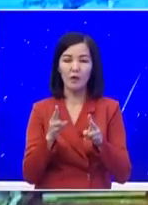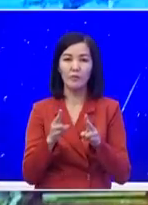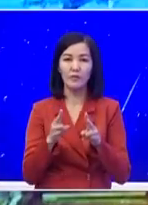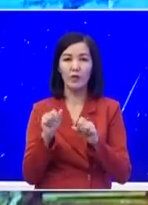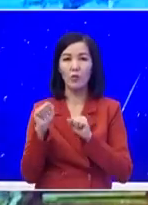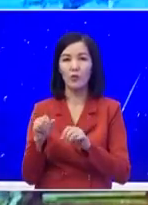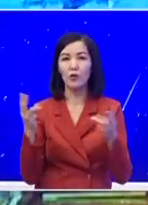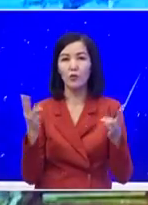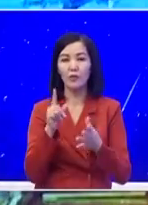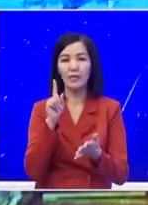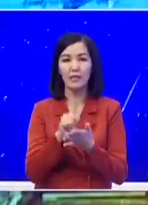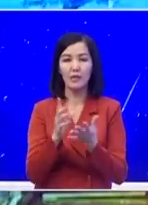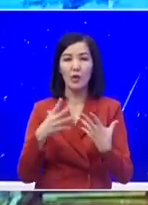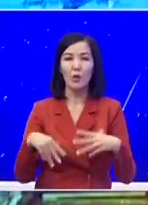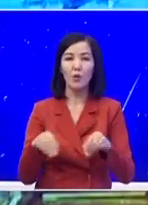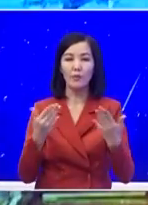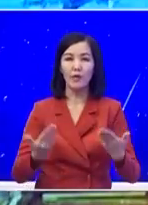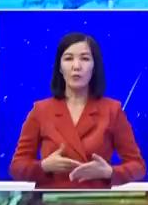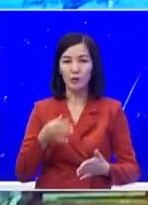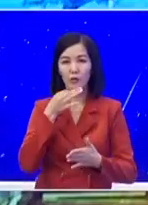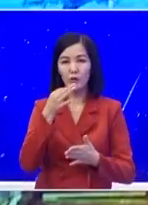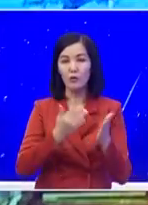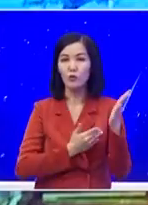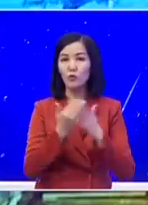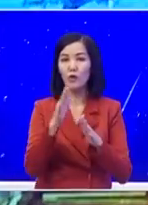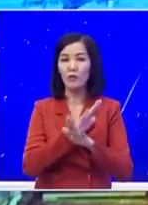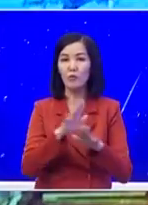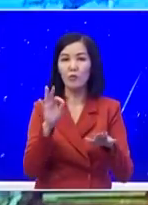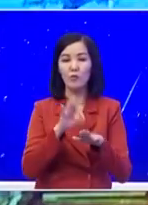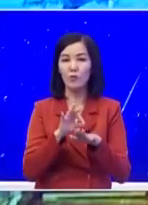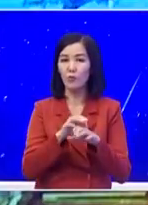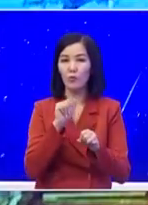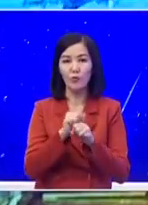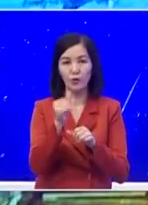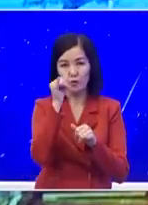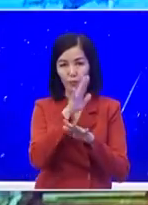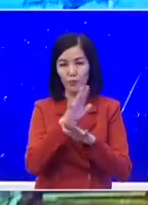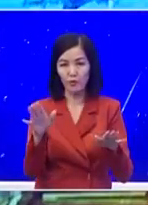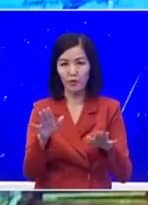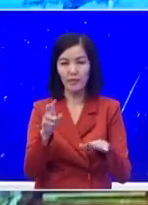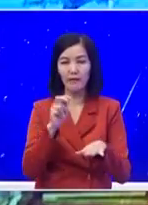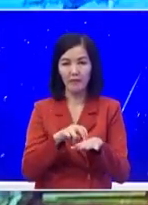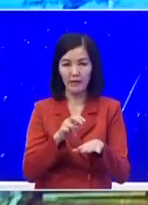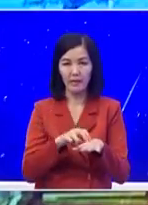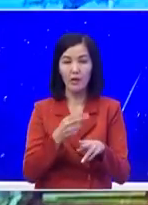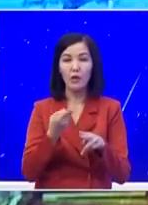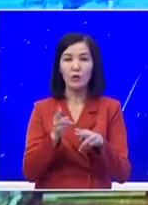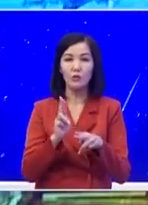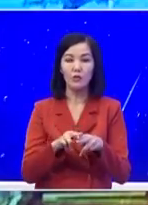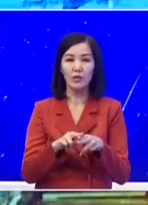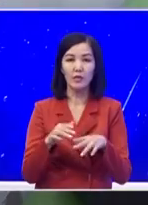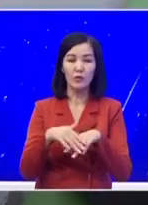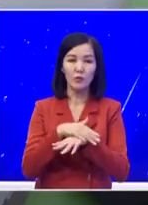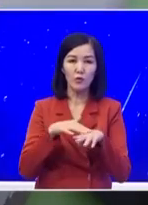тиіс. Қоғамда әлеуметтік жауапкершілік жоғары болмай, індеттің шынжырын үзу мүмкін емес, дейді дәрігерлер. Сондықтан